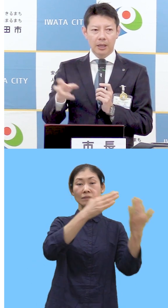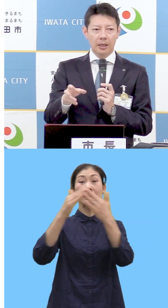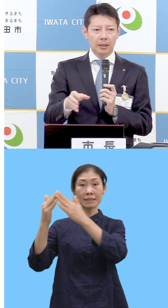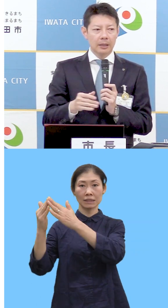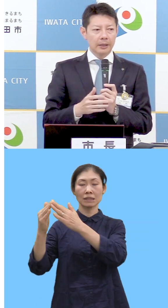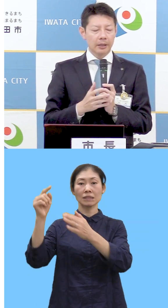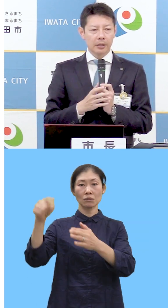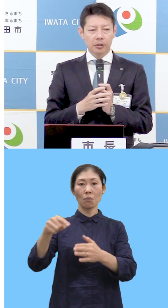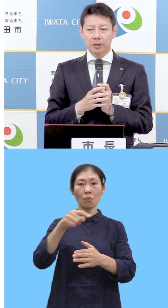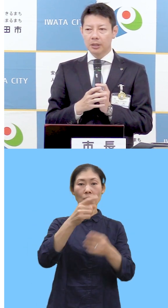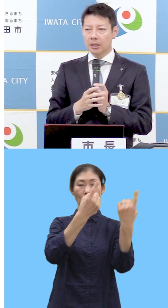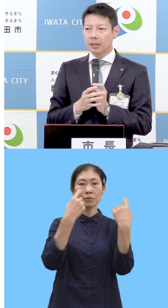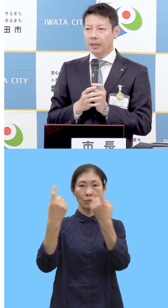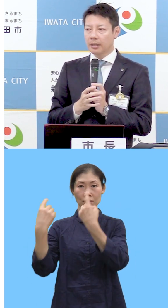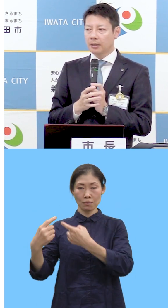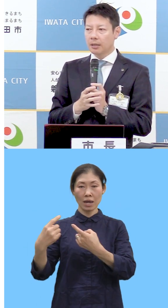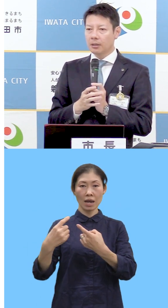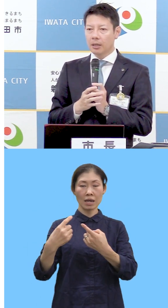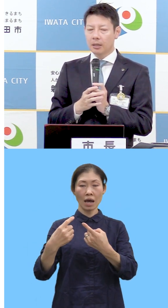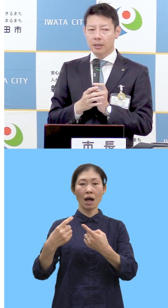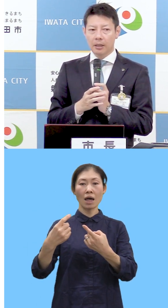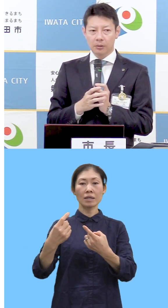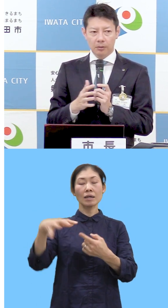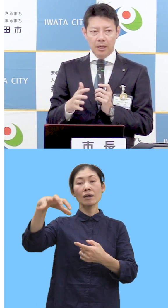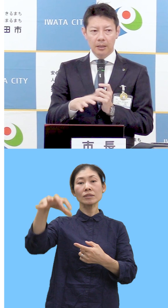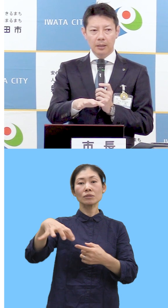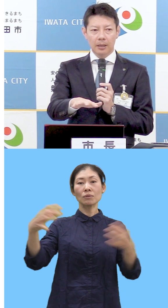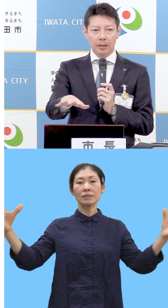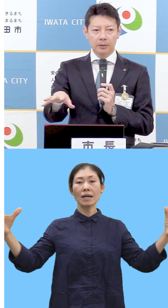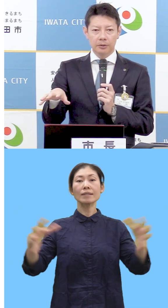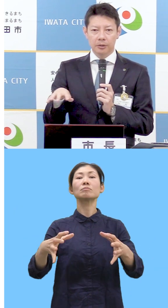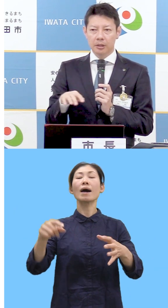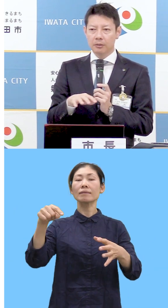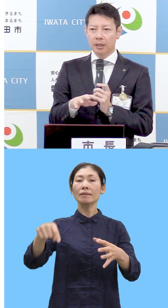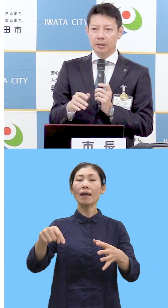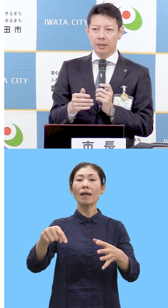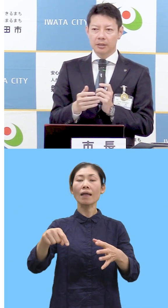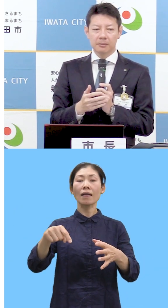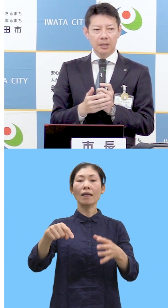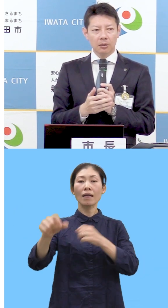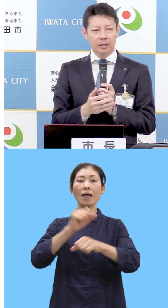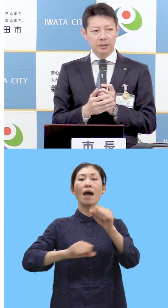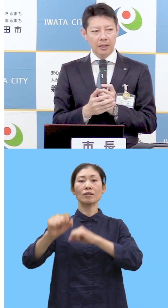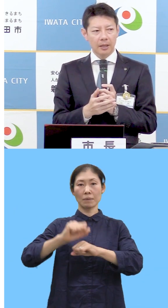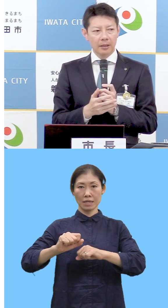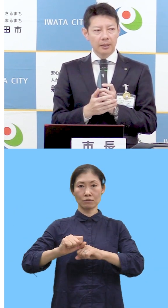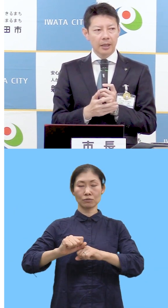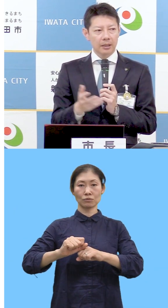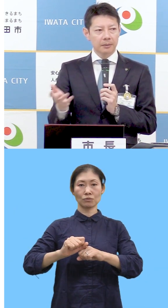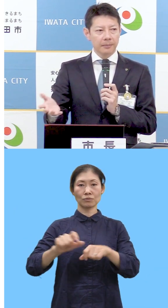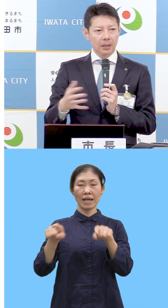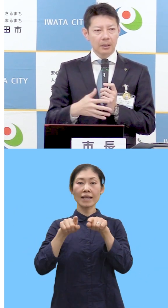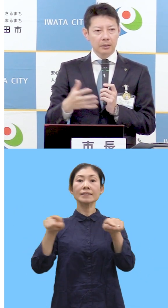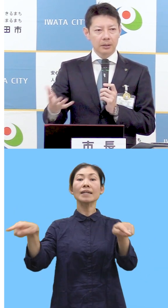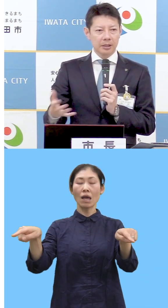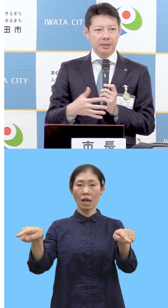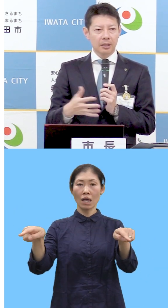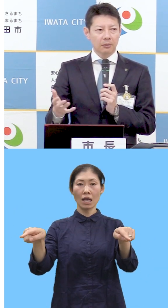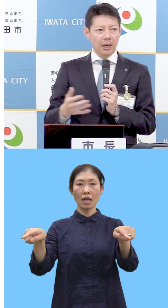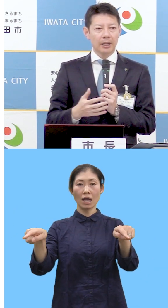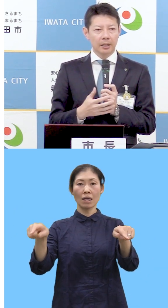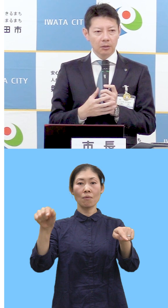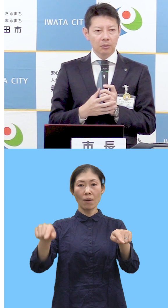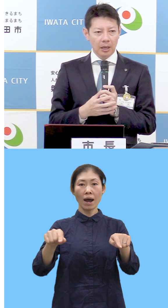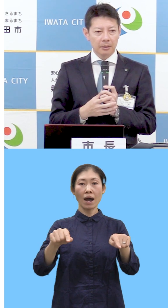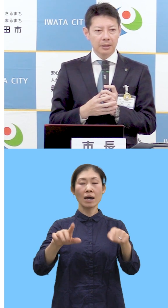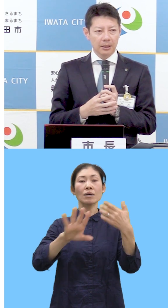れぞれから署員に来ていただいて、あそこは運用しているわけですが、地名とかですね、やはり多市町だと